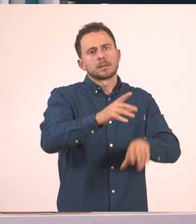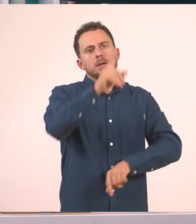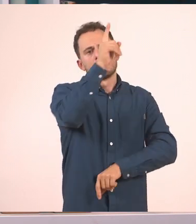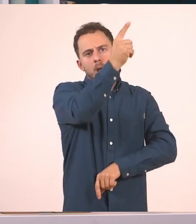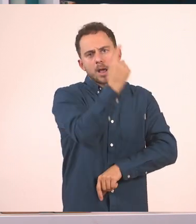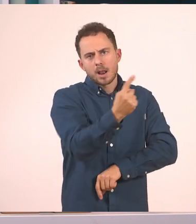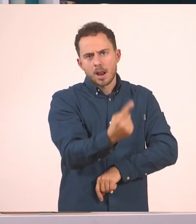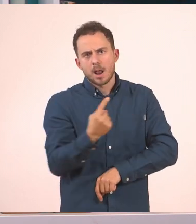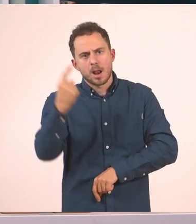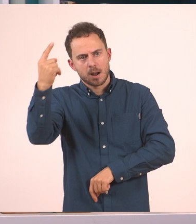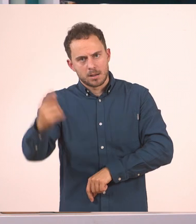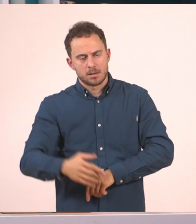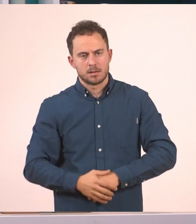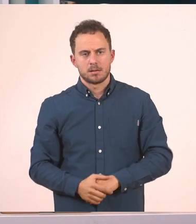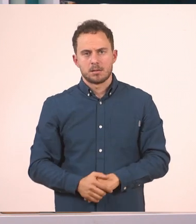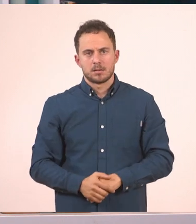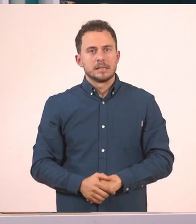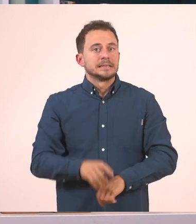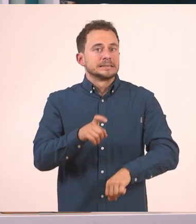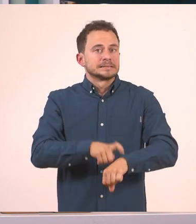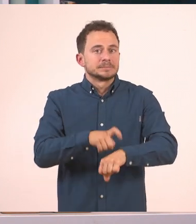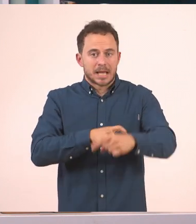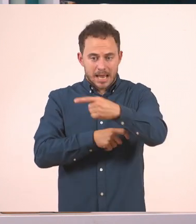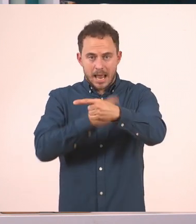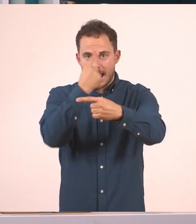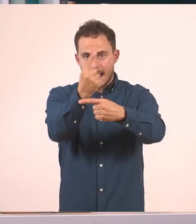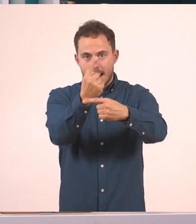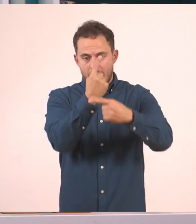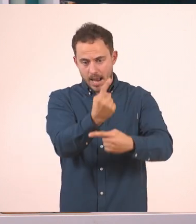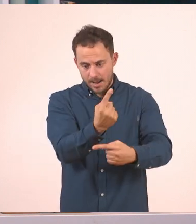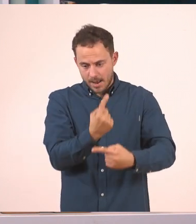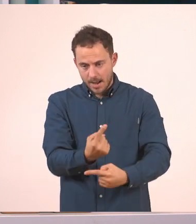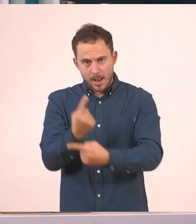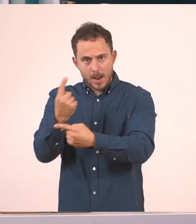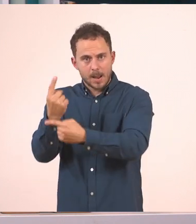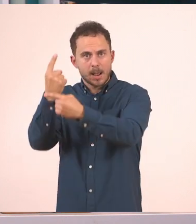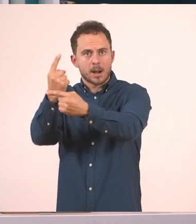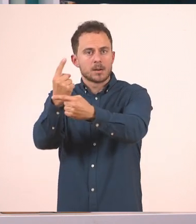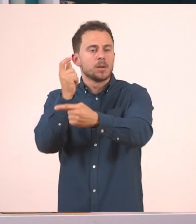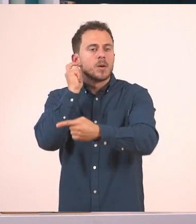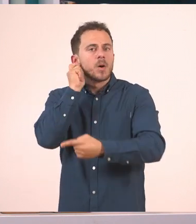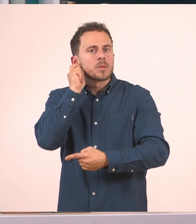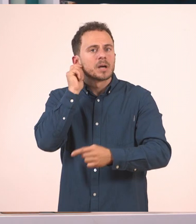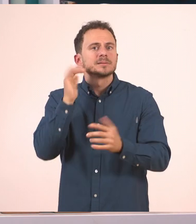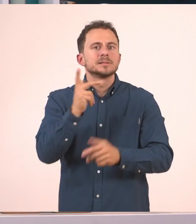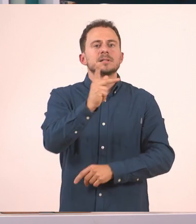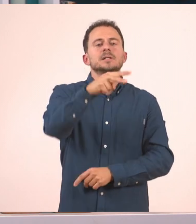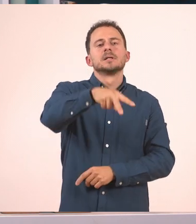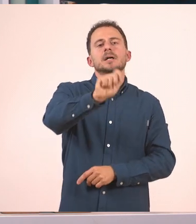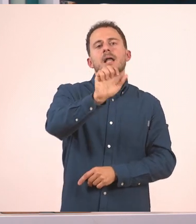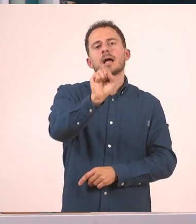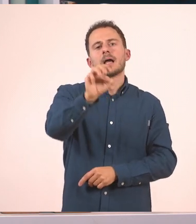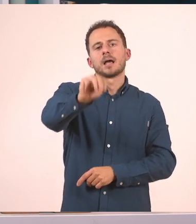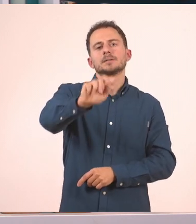Όταν λοιπόν έχουμε αριθμητή 1, αυτό το κλάσμα είναι η κλασματική μονάδα. Γιατί το